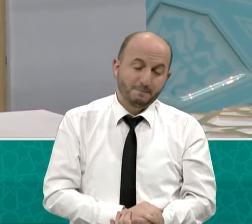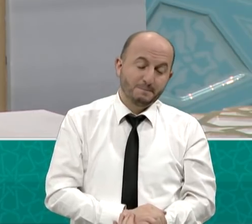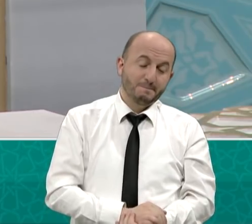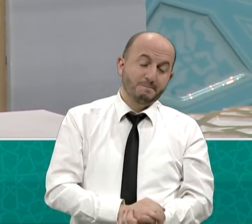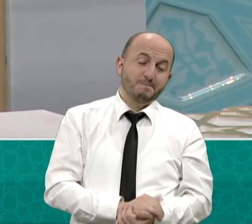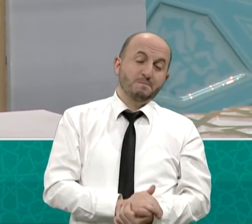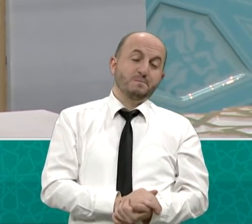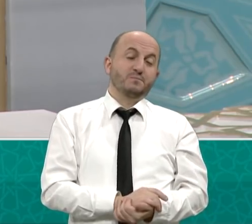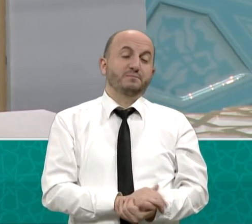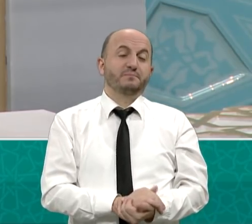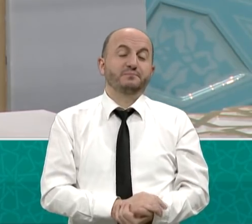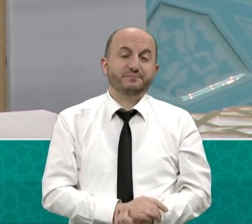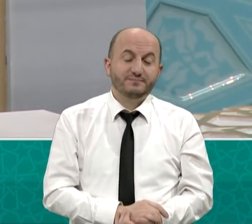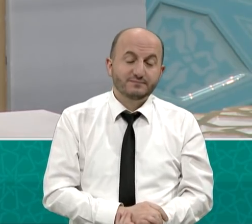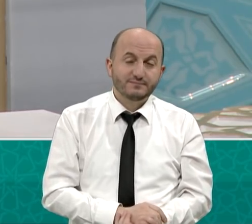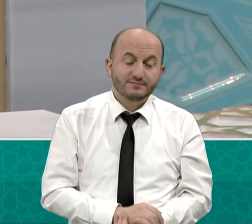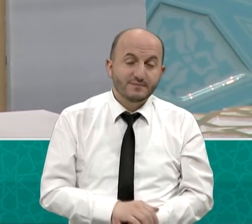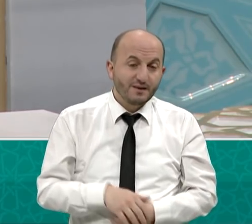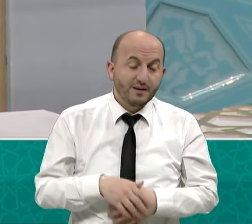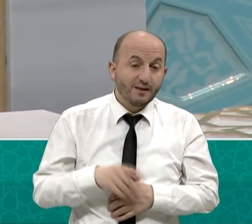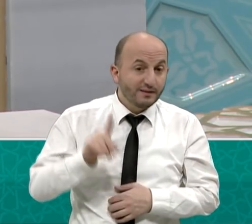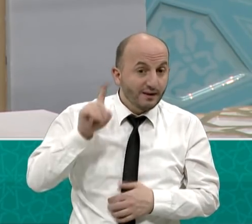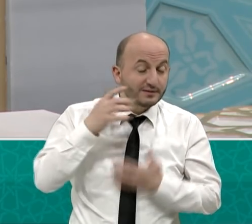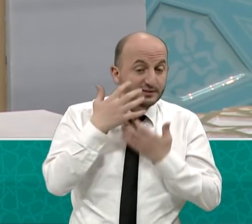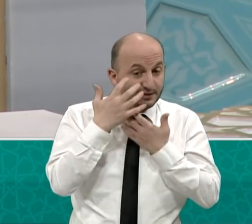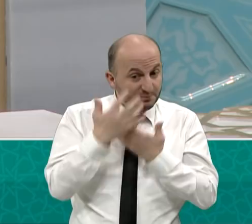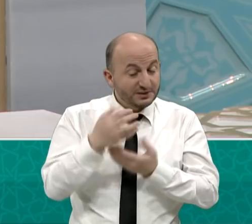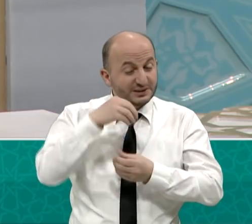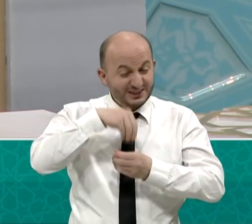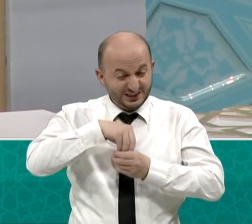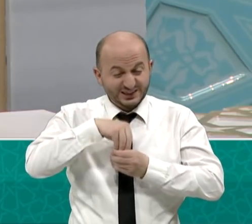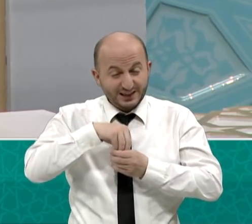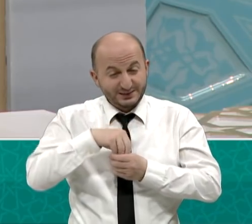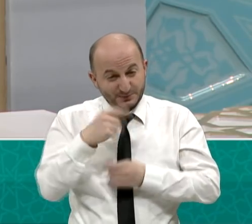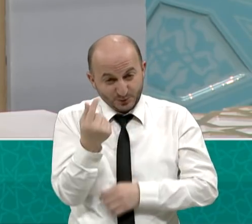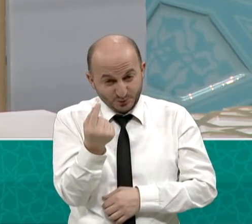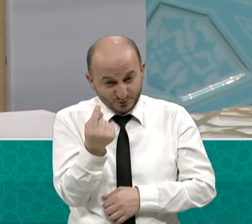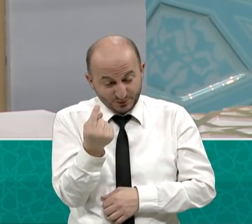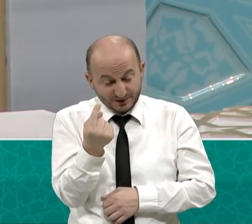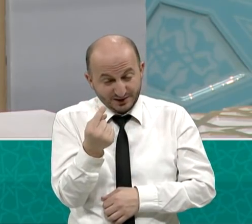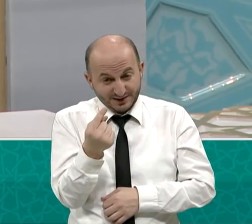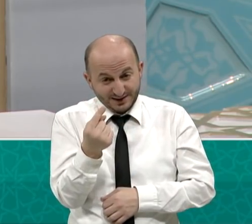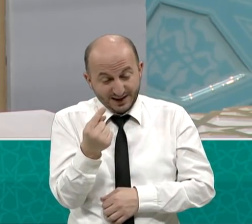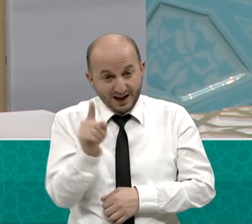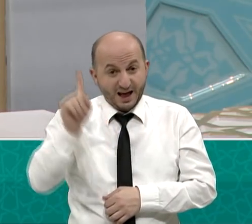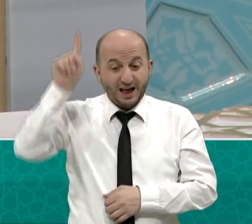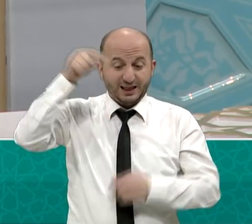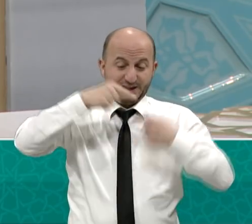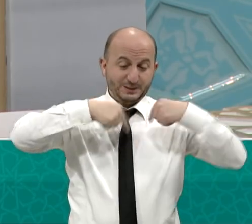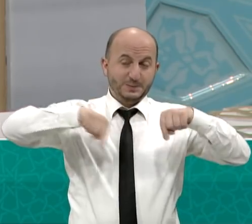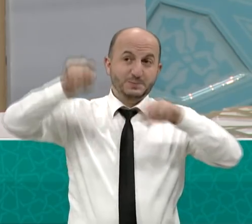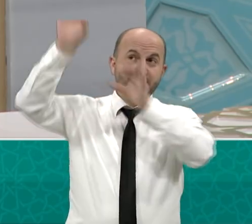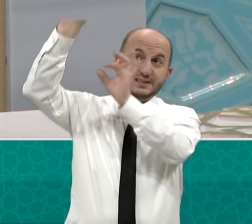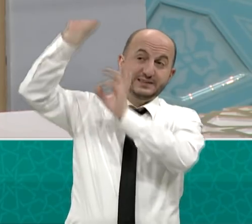olmaktadır. Bu rahmetinden bir unsur da sevgili kardeşlerim, onun bize indirdiği